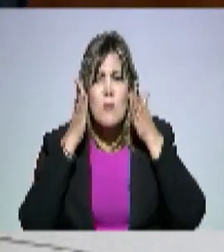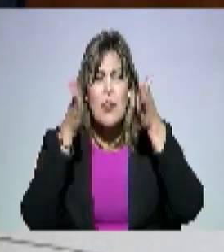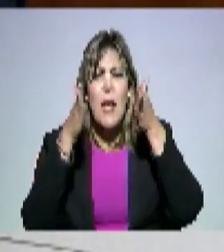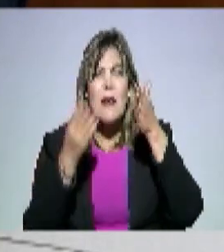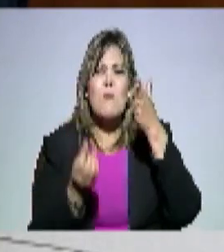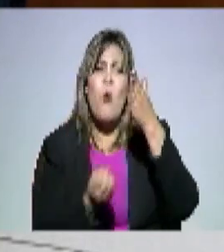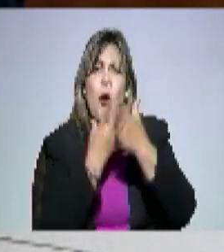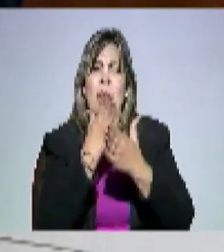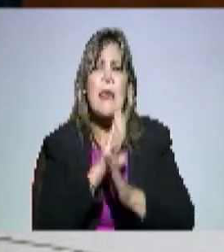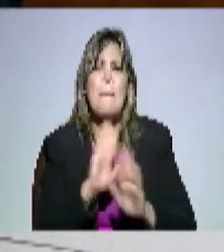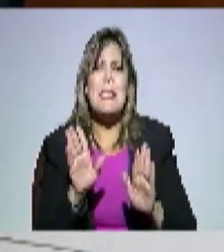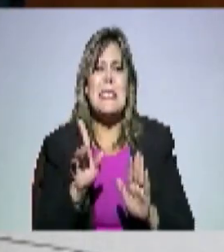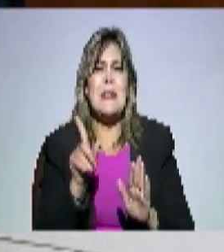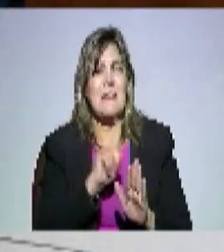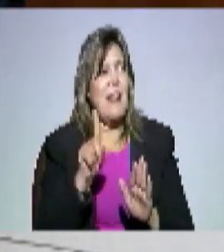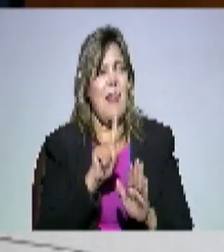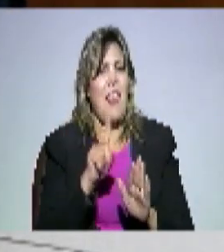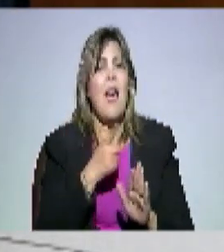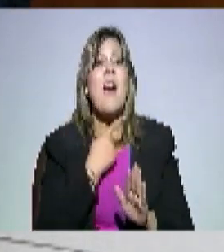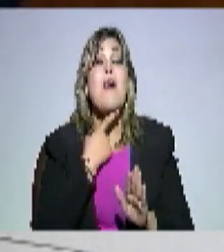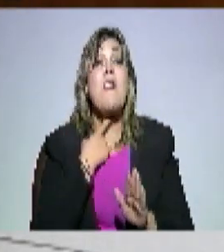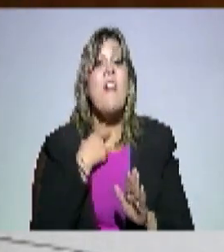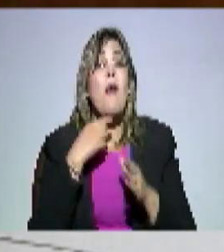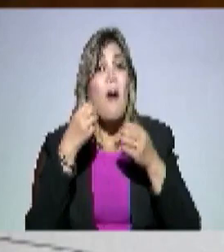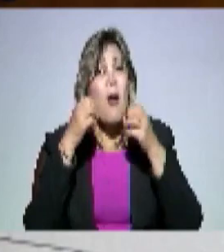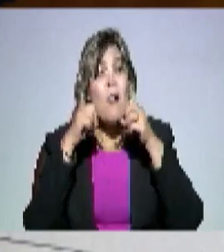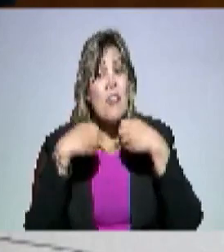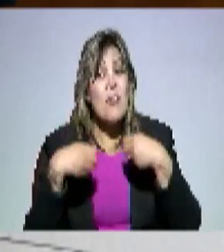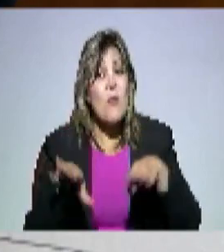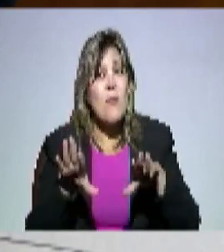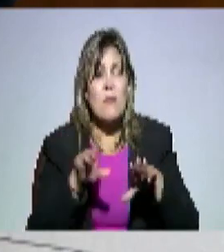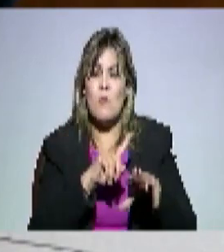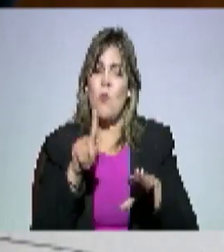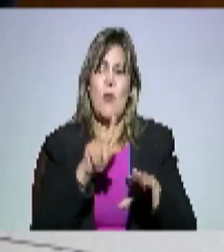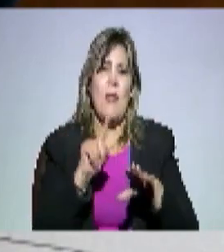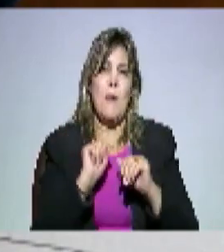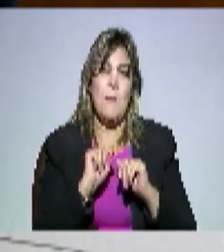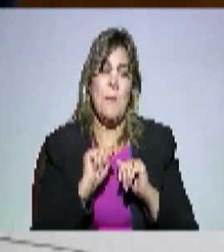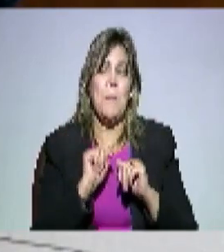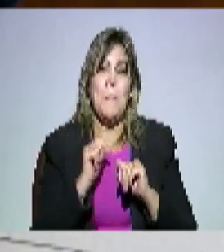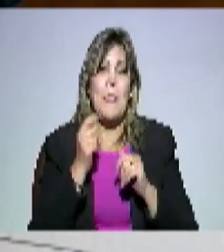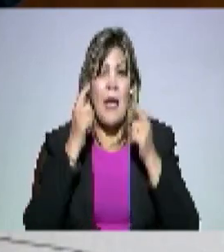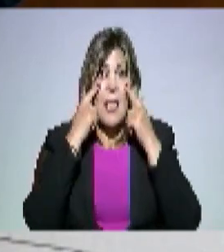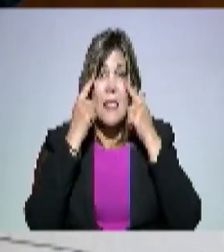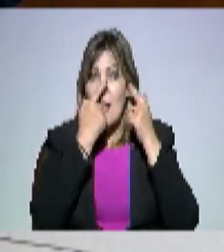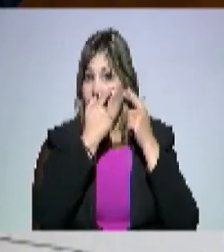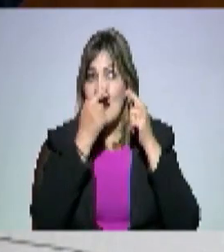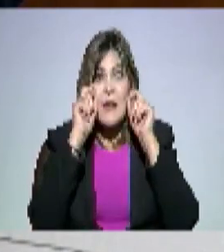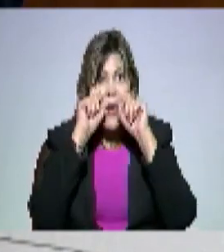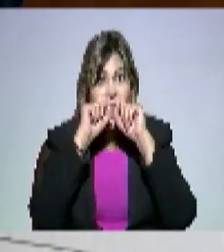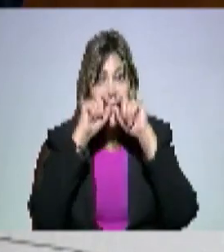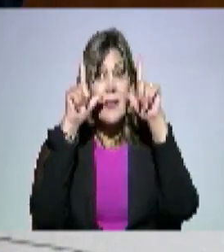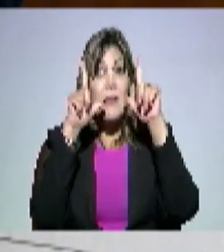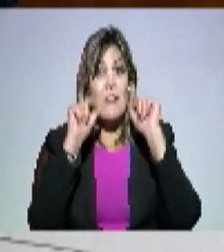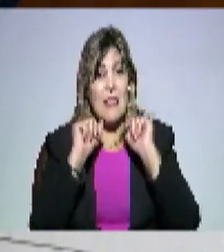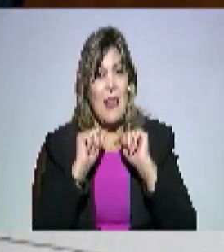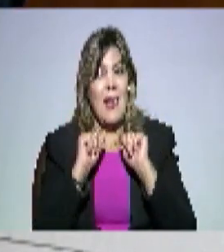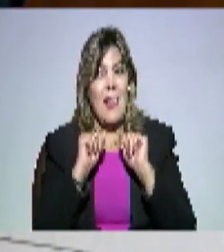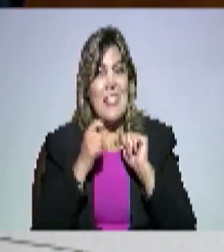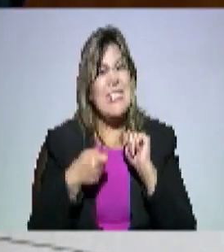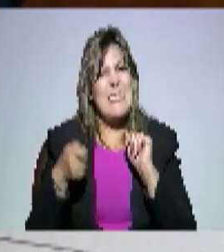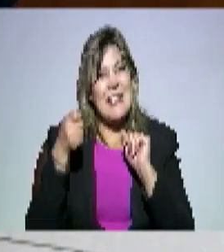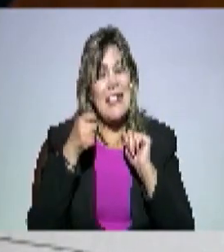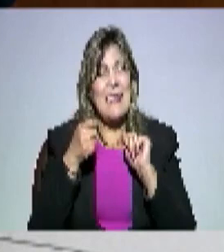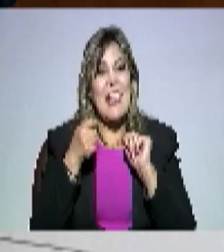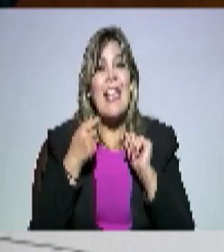الرجاء لادنا هتنور ولا عينينا هتنور زياده ولا